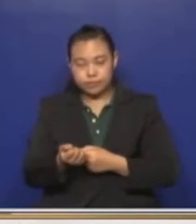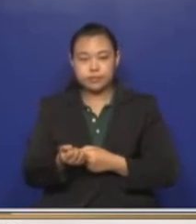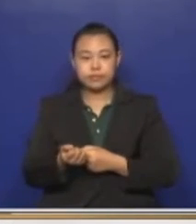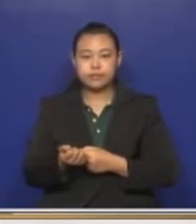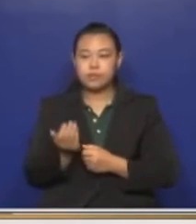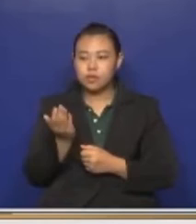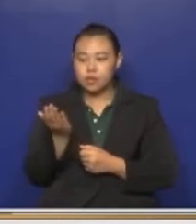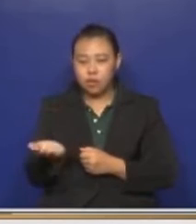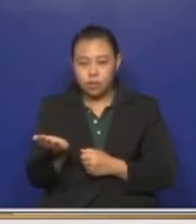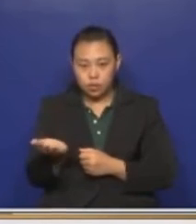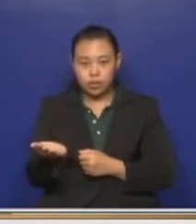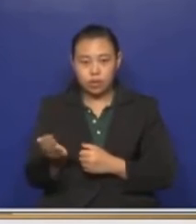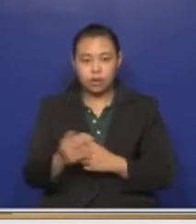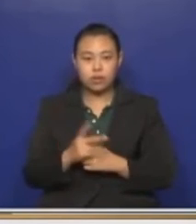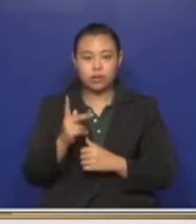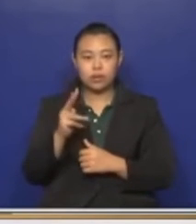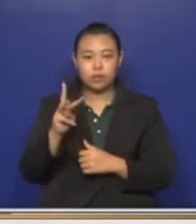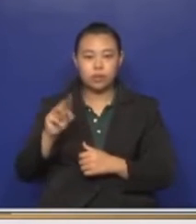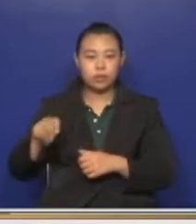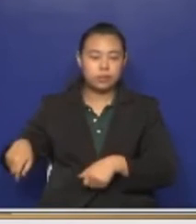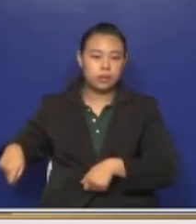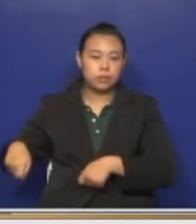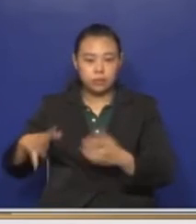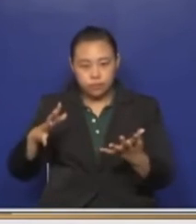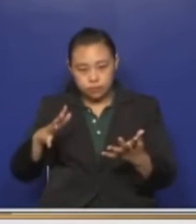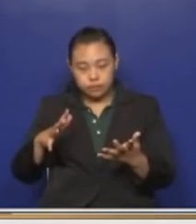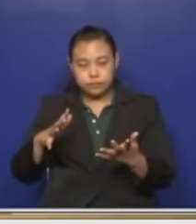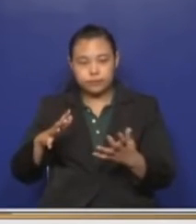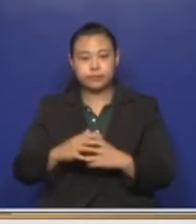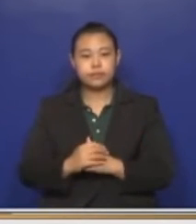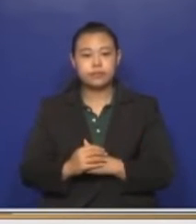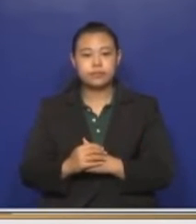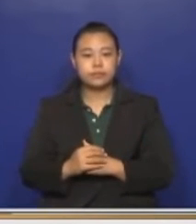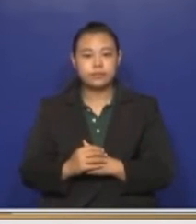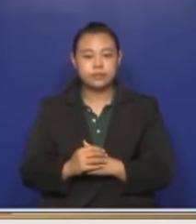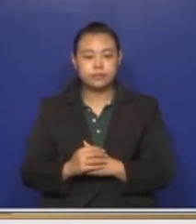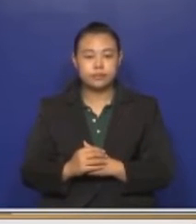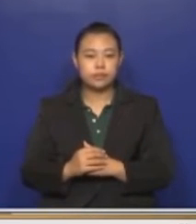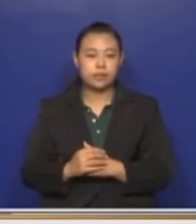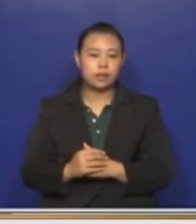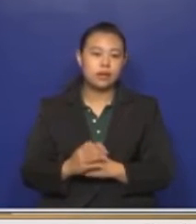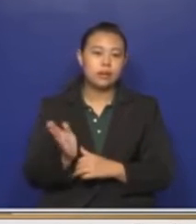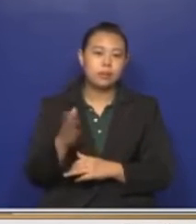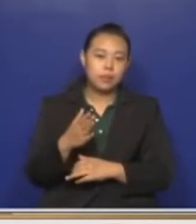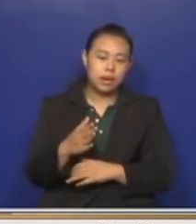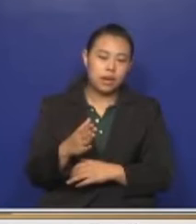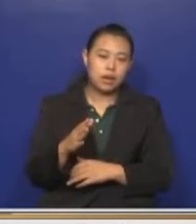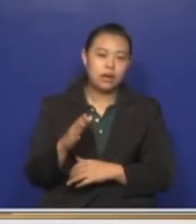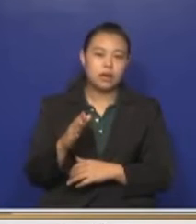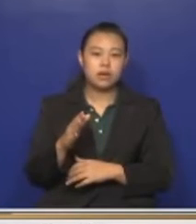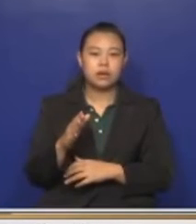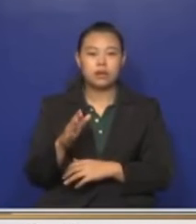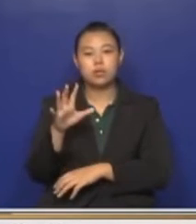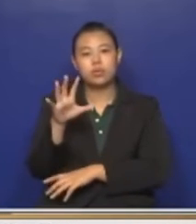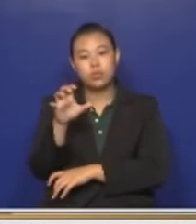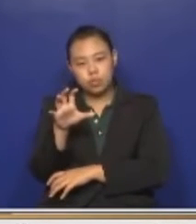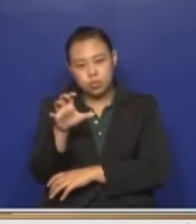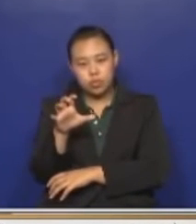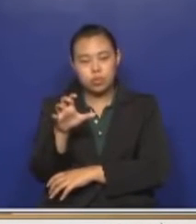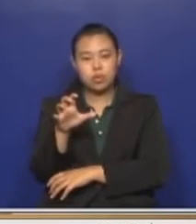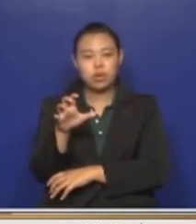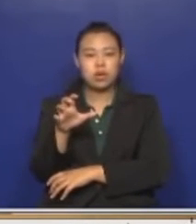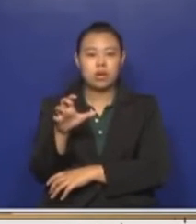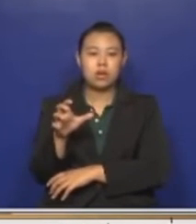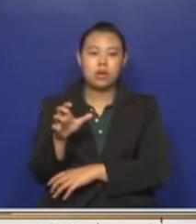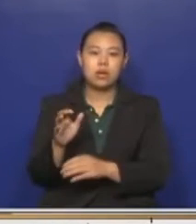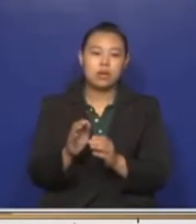อให้กรมประมงนะคะได้มีการปล่อยพันธุ์สัตว์น้ำต่างๆเช่นปลากุ้งหรือกุ้งกล้ามกร